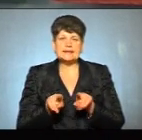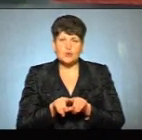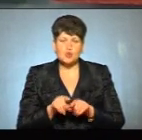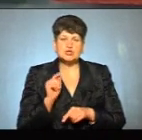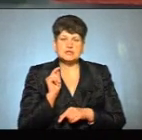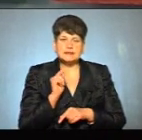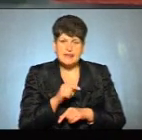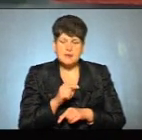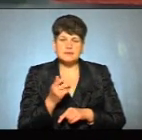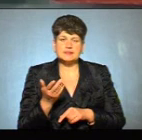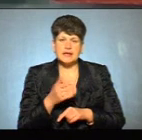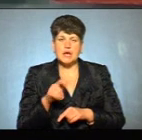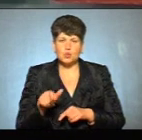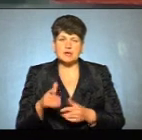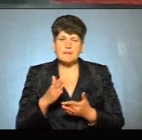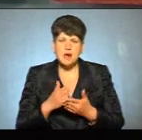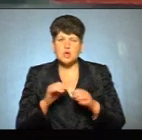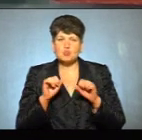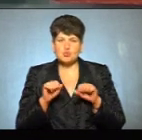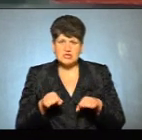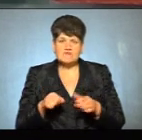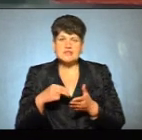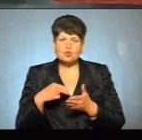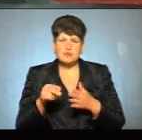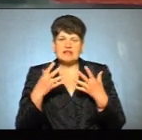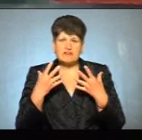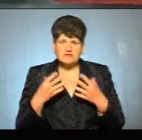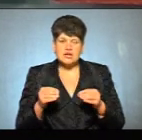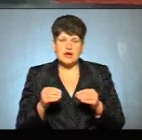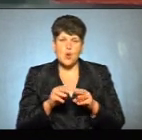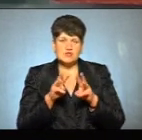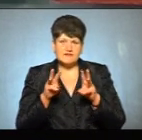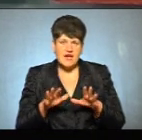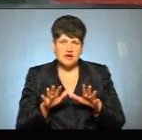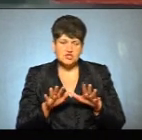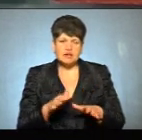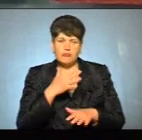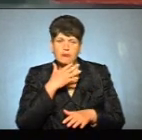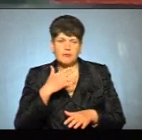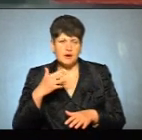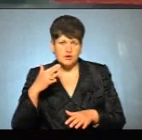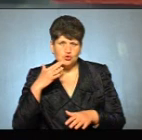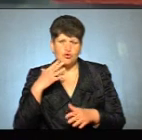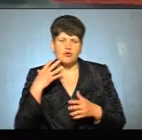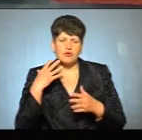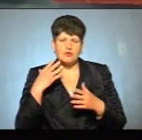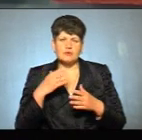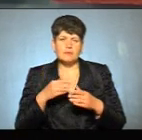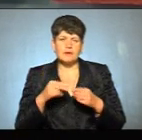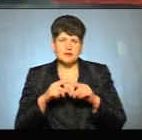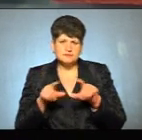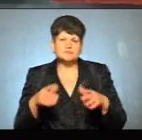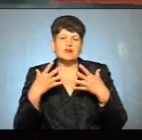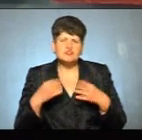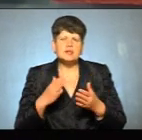де люди мають можливість купити вже освячені, в багатьох мережах освячені паски вже